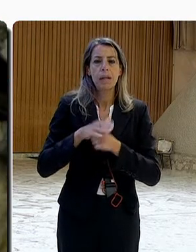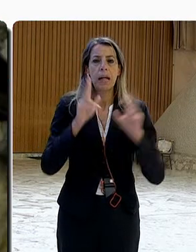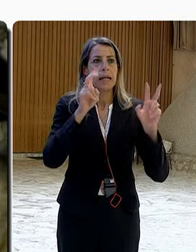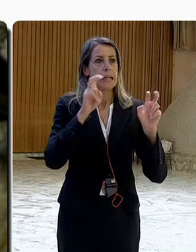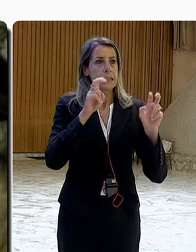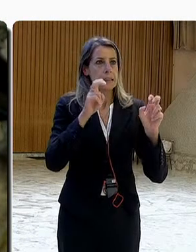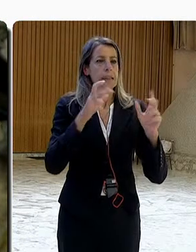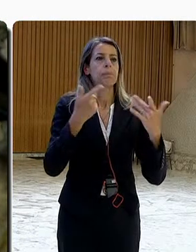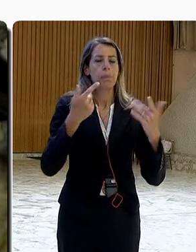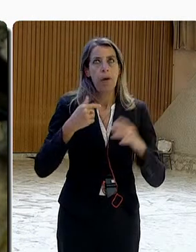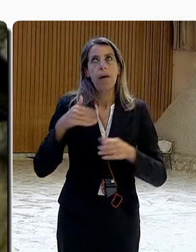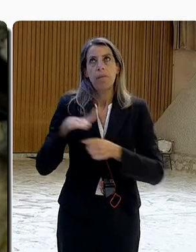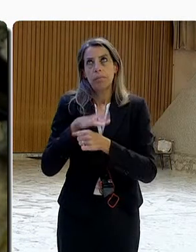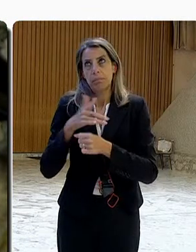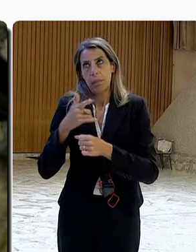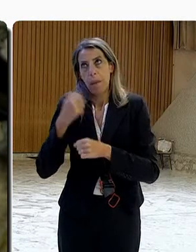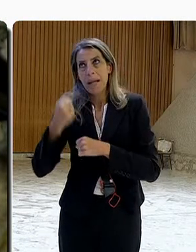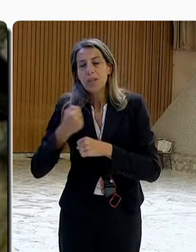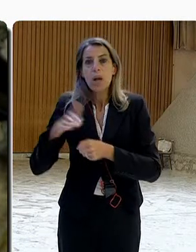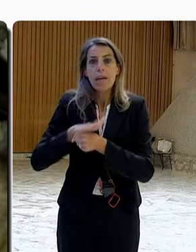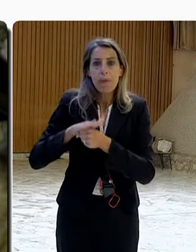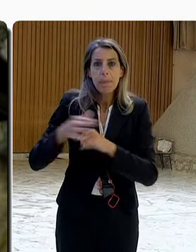e matrimoniale.